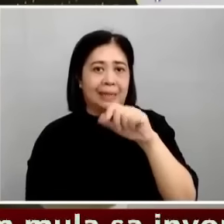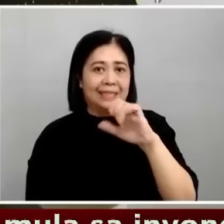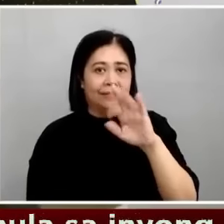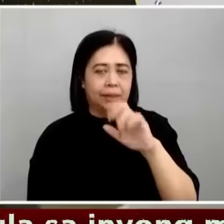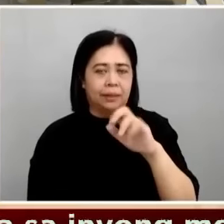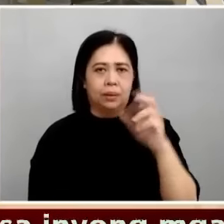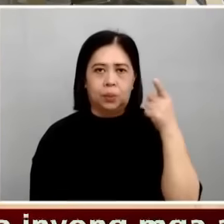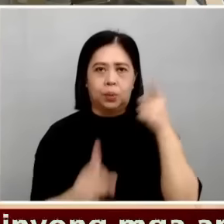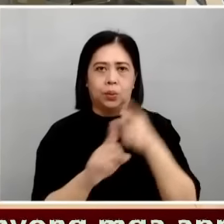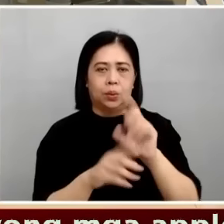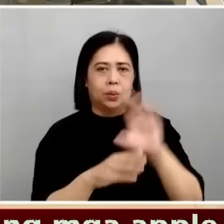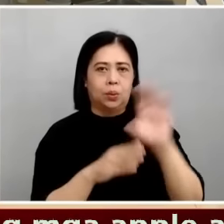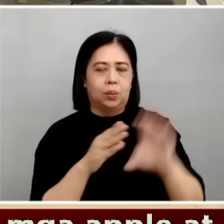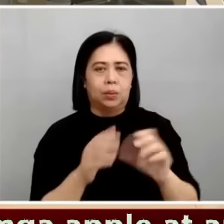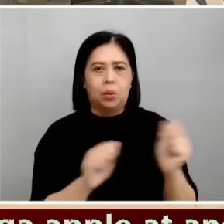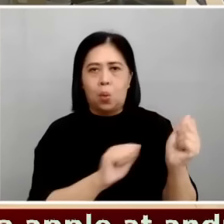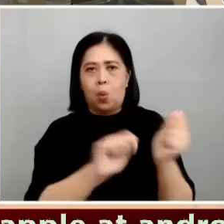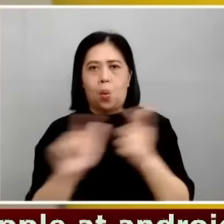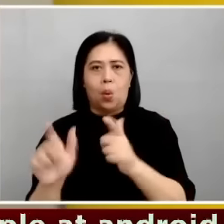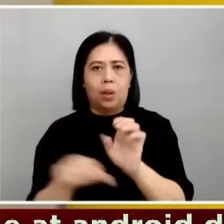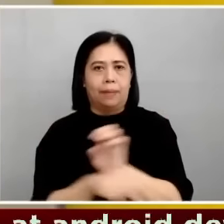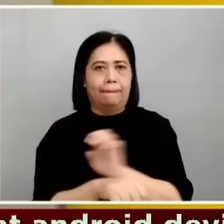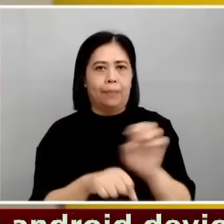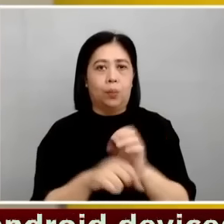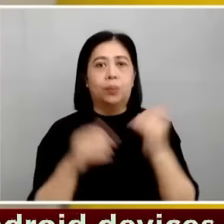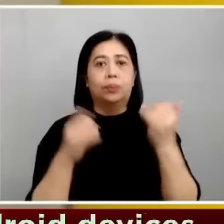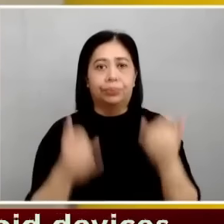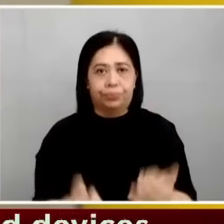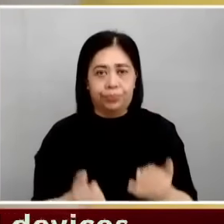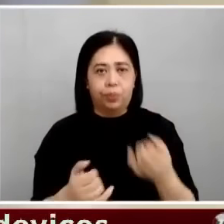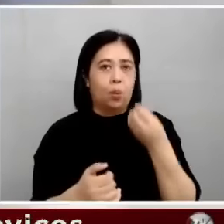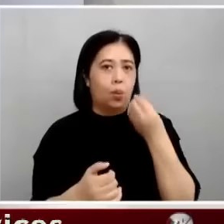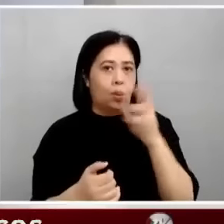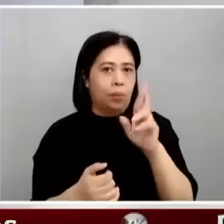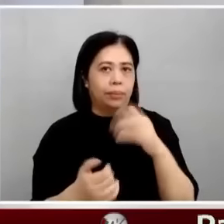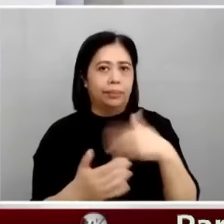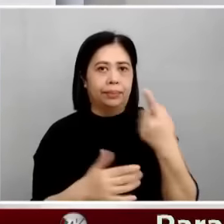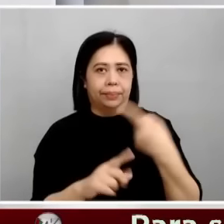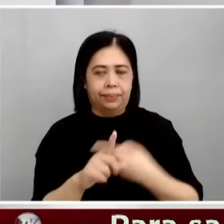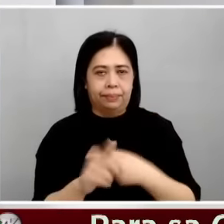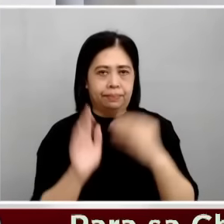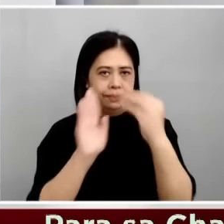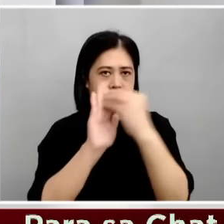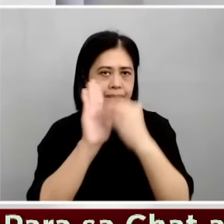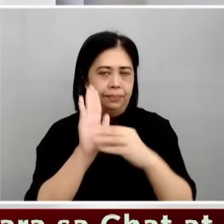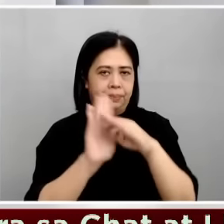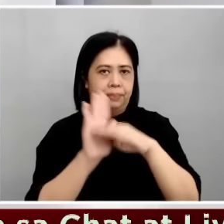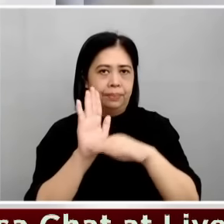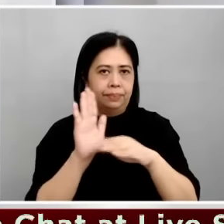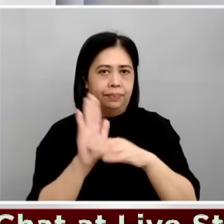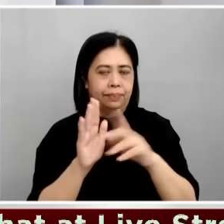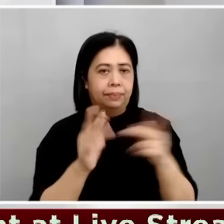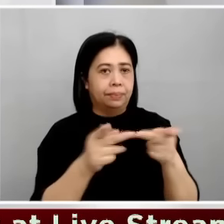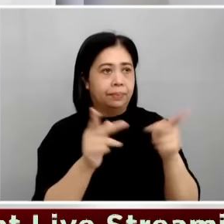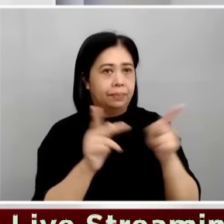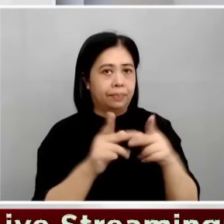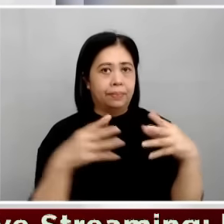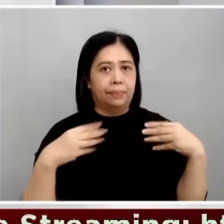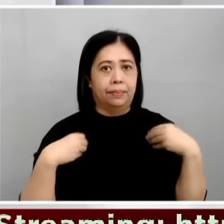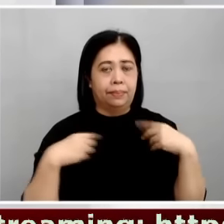ang pagpapabakuna ng lahat ng mga empleyado ngayon o sa susunod na buwan. Inilista rin ng airline ang mga destinasyon na tumatanggap